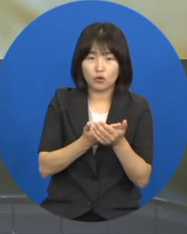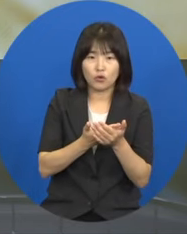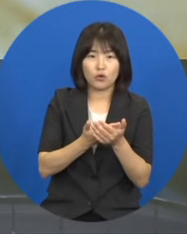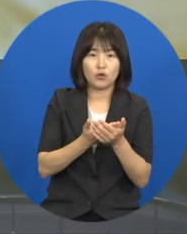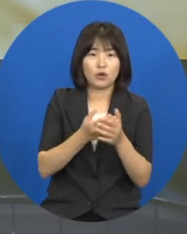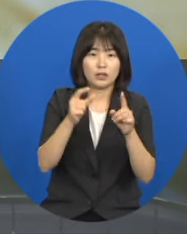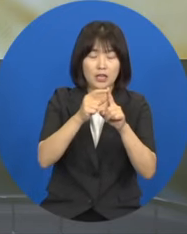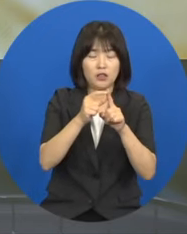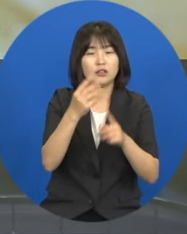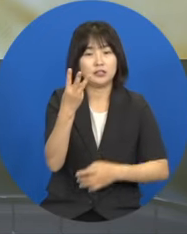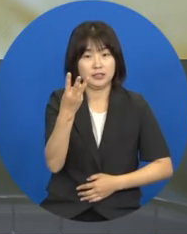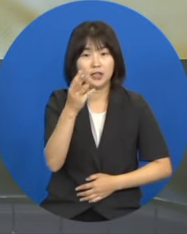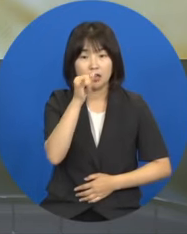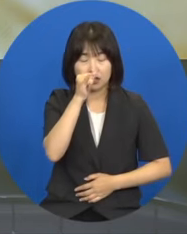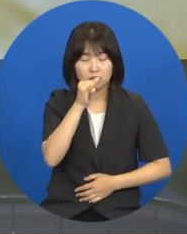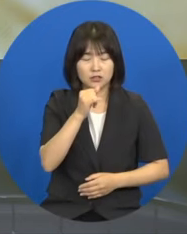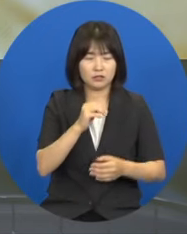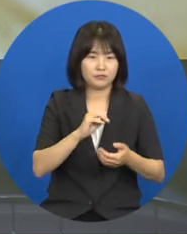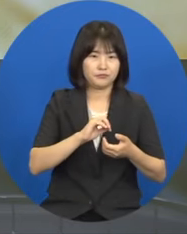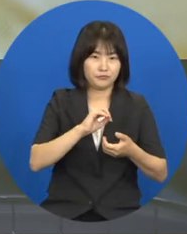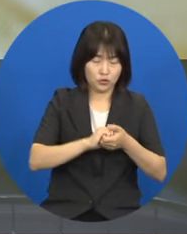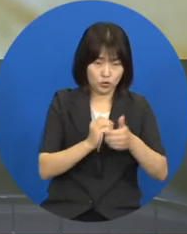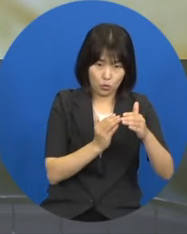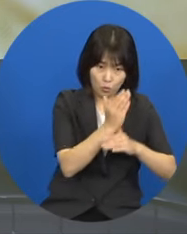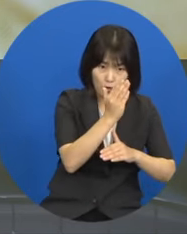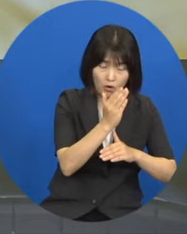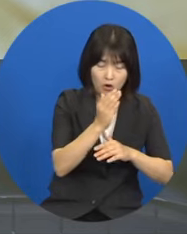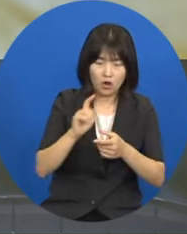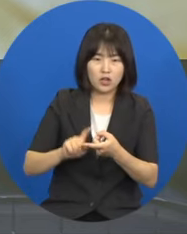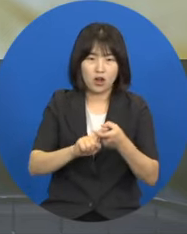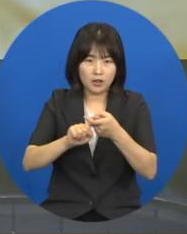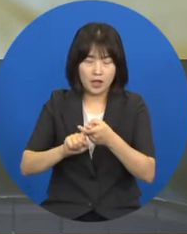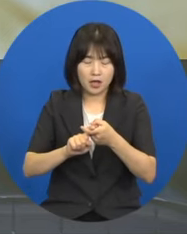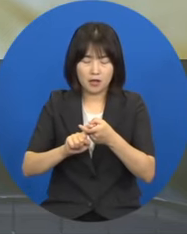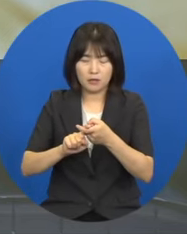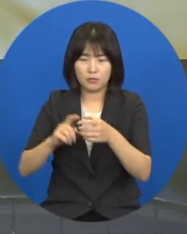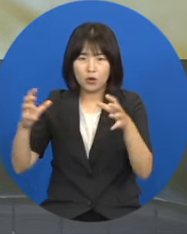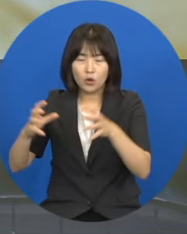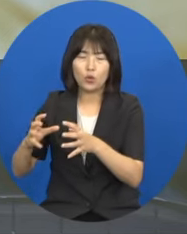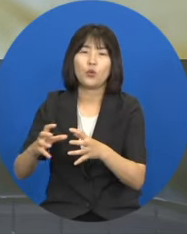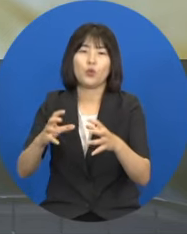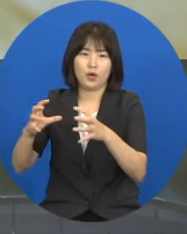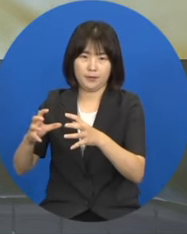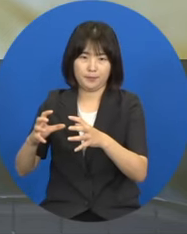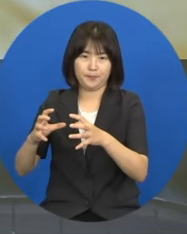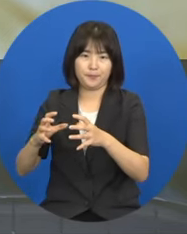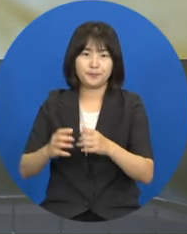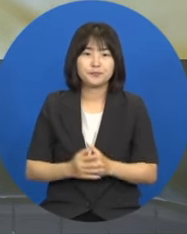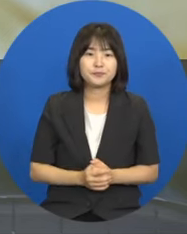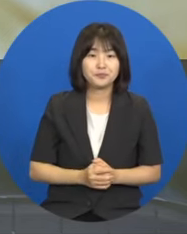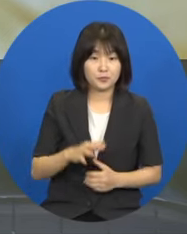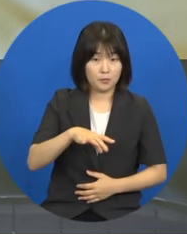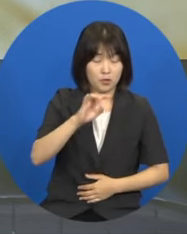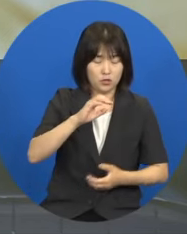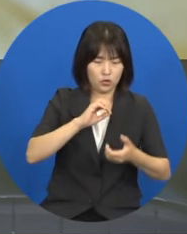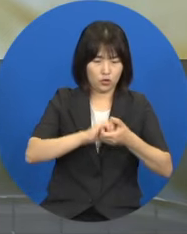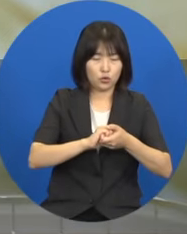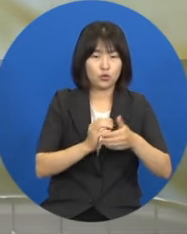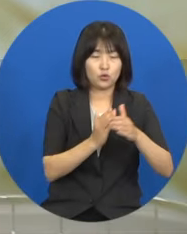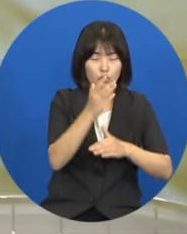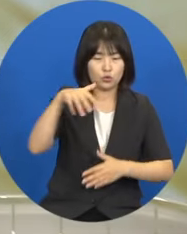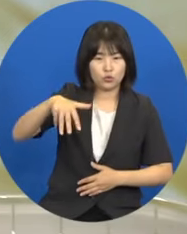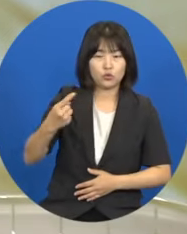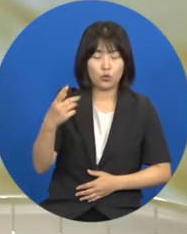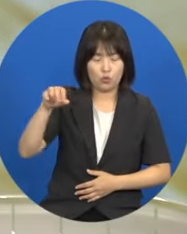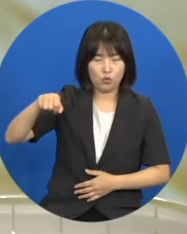개념이 등장합니다. 초월, 연합, 통합. 먼저 초월이라는 의미에